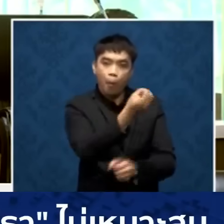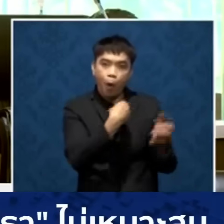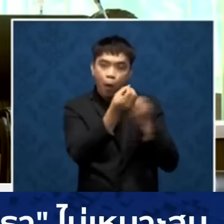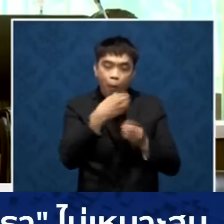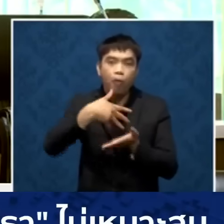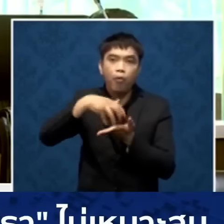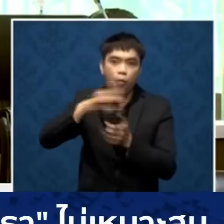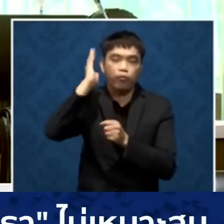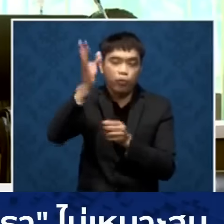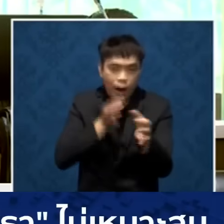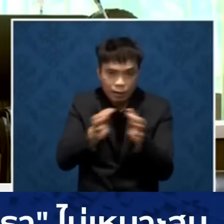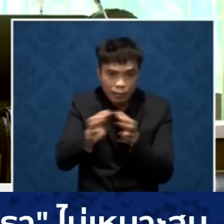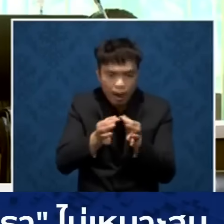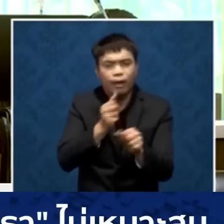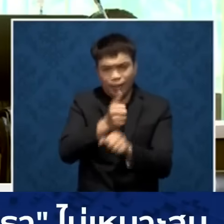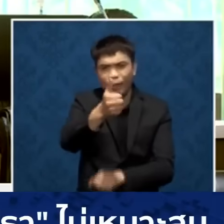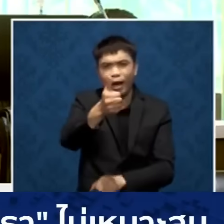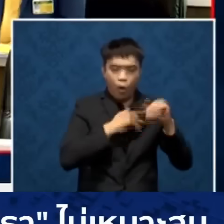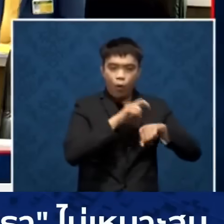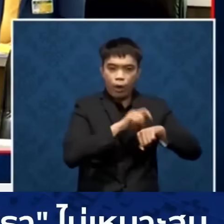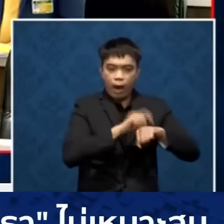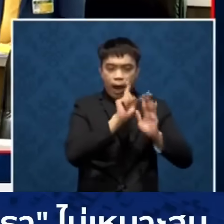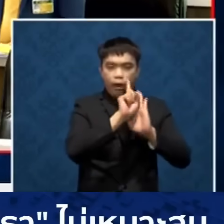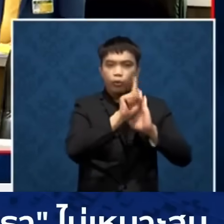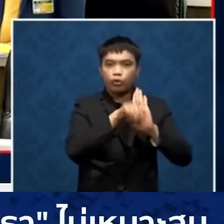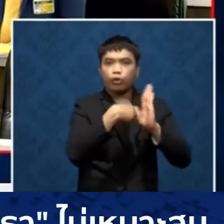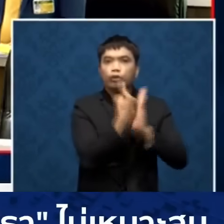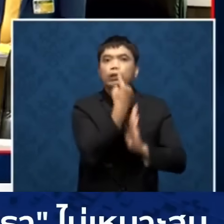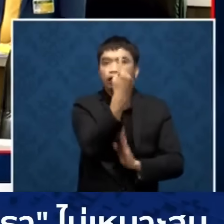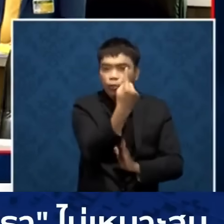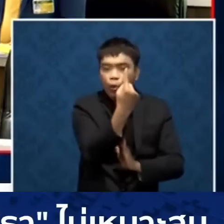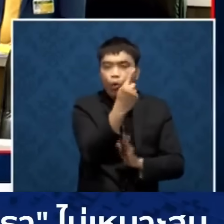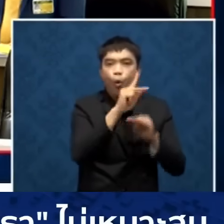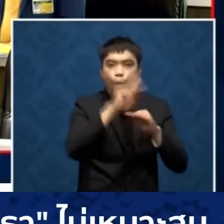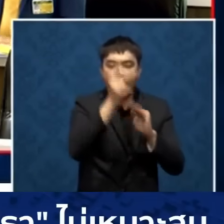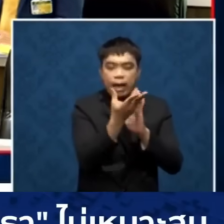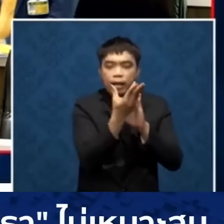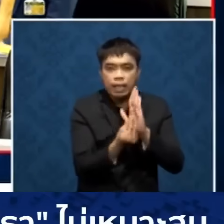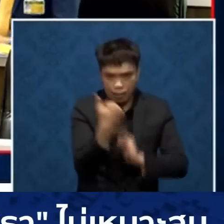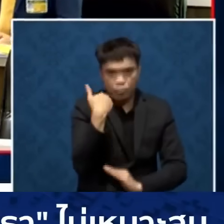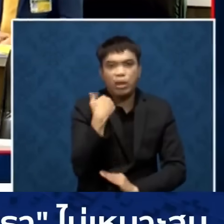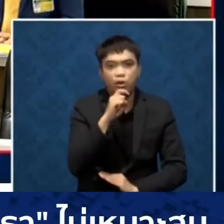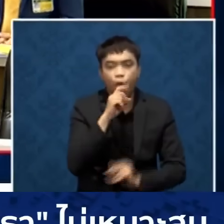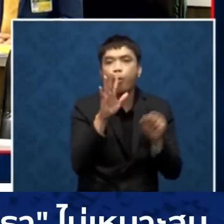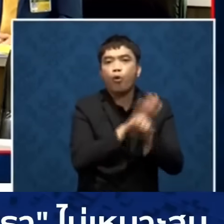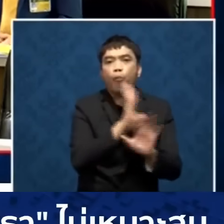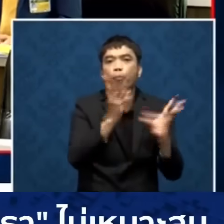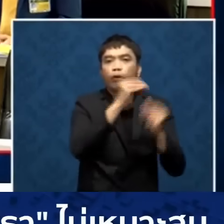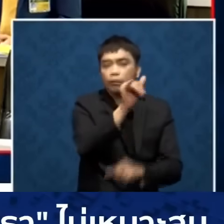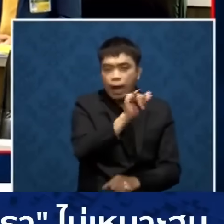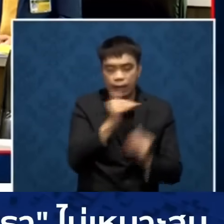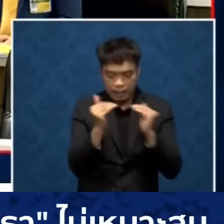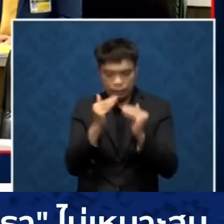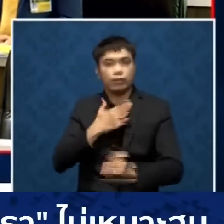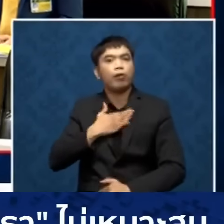ารแก้ว3ประการที่พยายามบังคับกดทับด้อยค่าก่อนจะเอาเอกสารหลักฐานร่างแก้ไขมาตรา112ที่พรรคก้าว